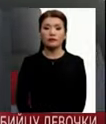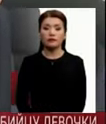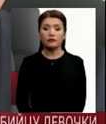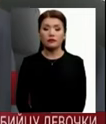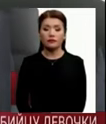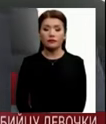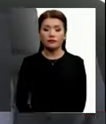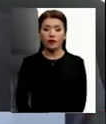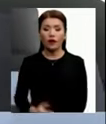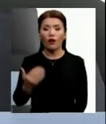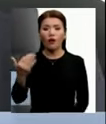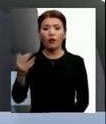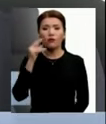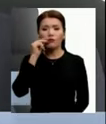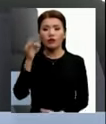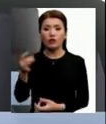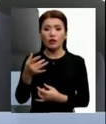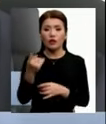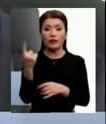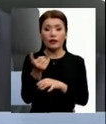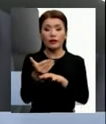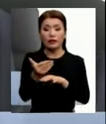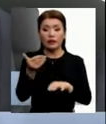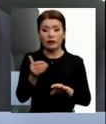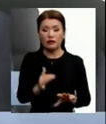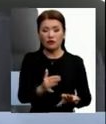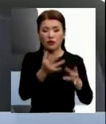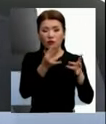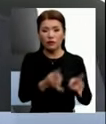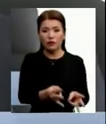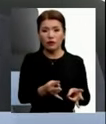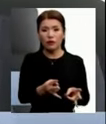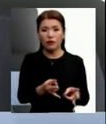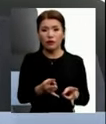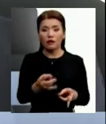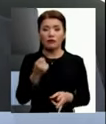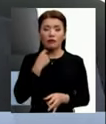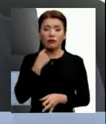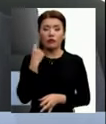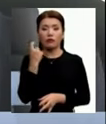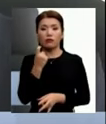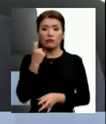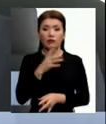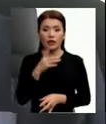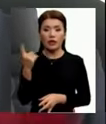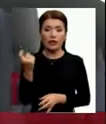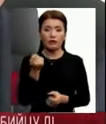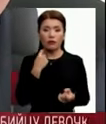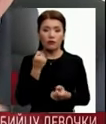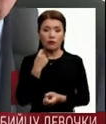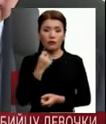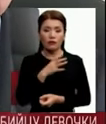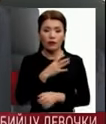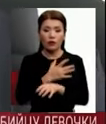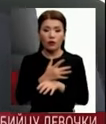По его словам, за неделю до этих событий он был сильно алкогольно опьянен, то есть неделю употреблял, и как это